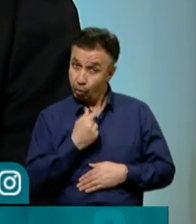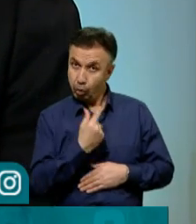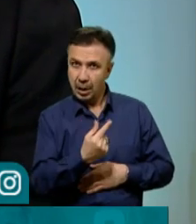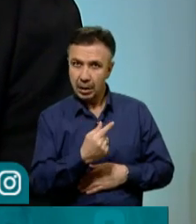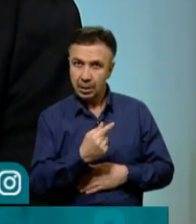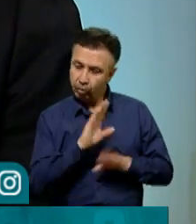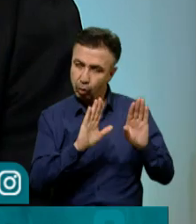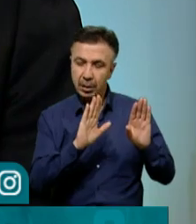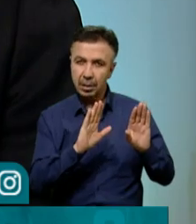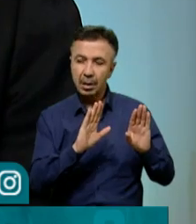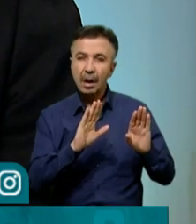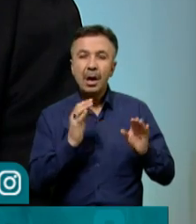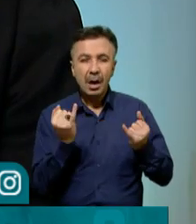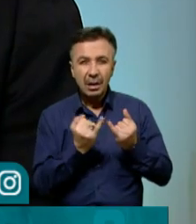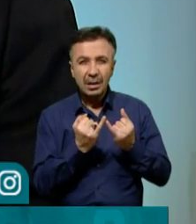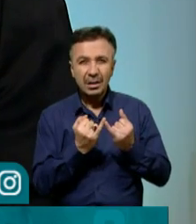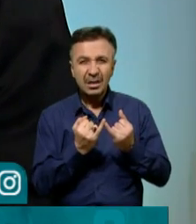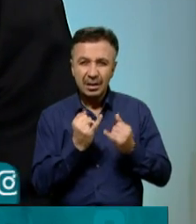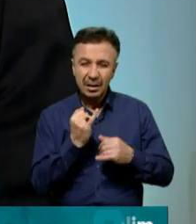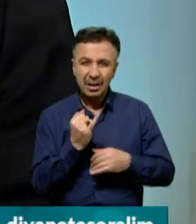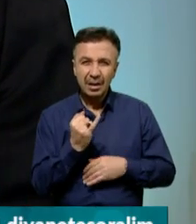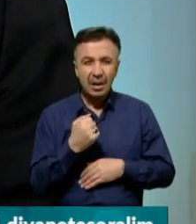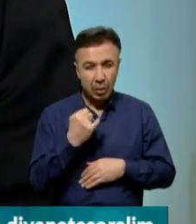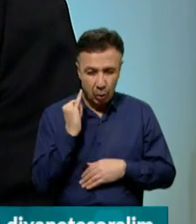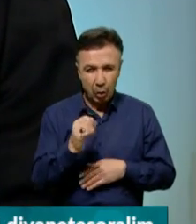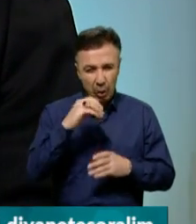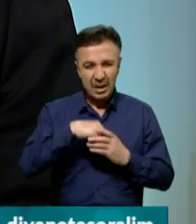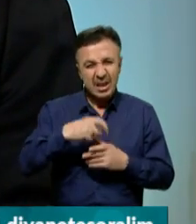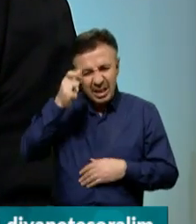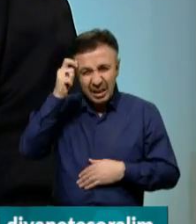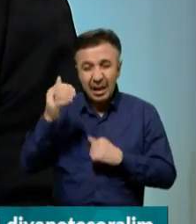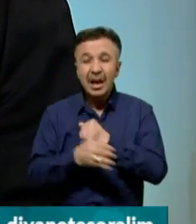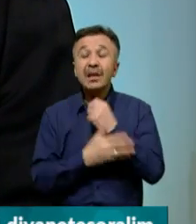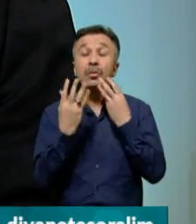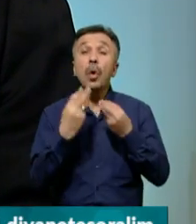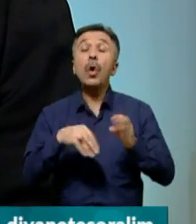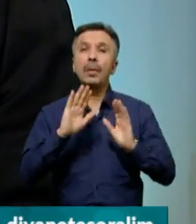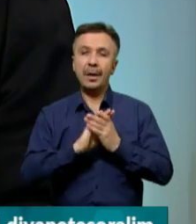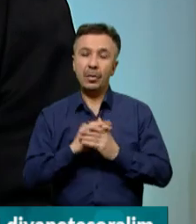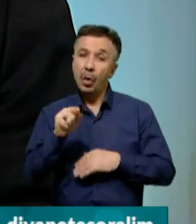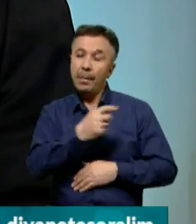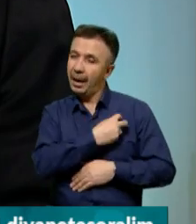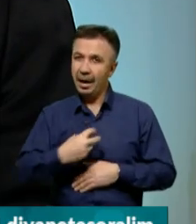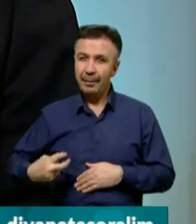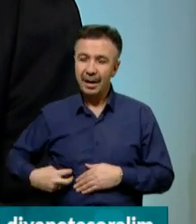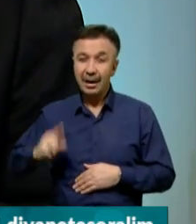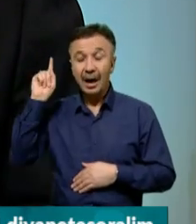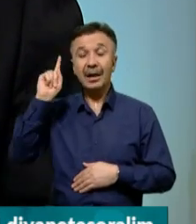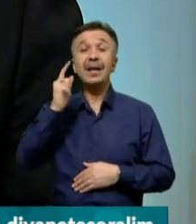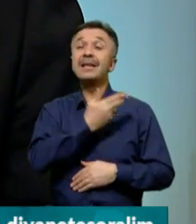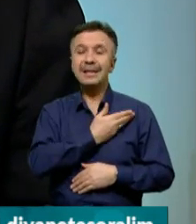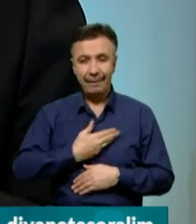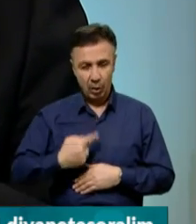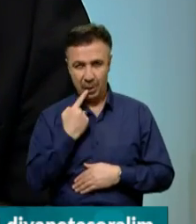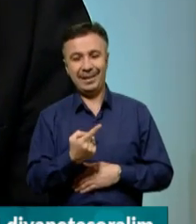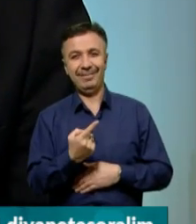Kardeşinizin aleyhine olarak şeytana yardımcı olmayın dedi. O Allah'ı ve Resulünü seviyor. Bakın Peygamber